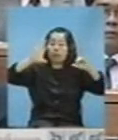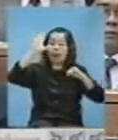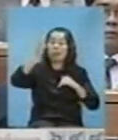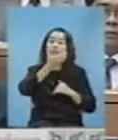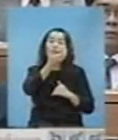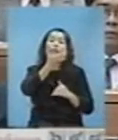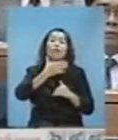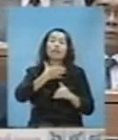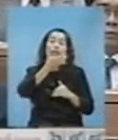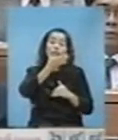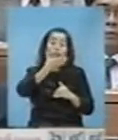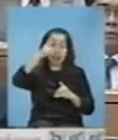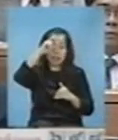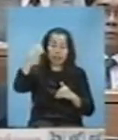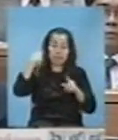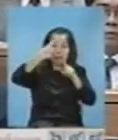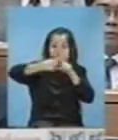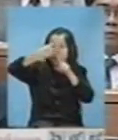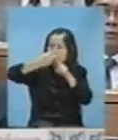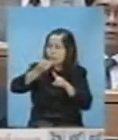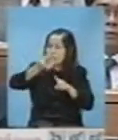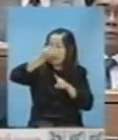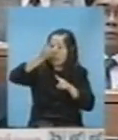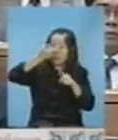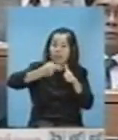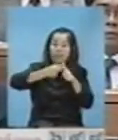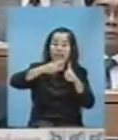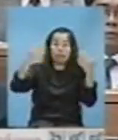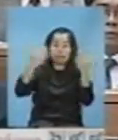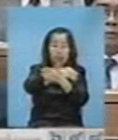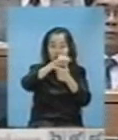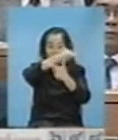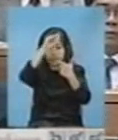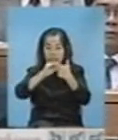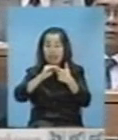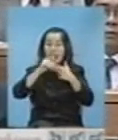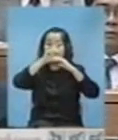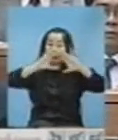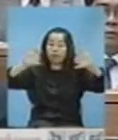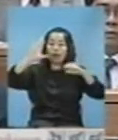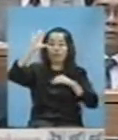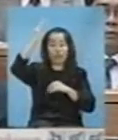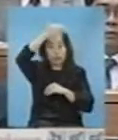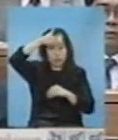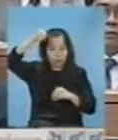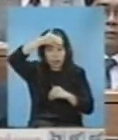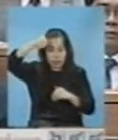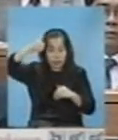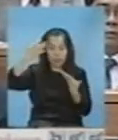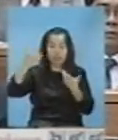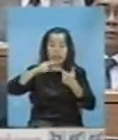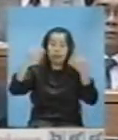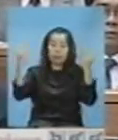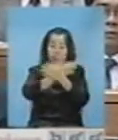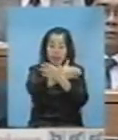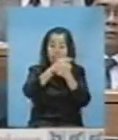ช้ได้ไม่ถึงเดือนหรือโดยประมาณ1เดือนถัดจากนั้นเป็นรัฐบาลพนักท่านนายกชวนหลีกภัย2